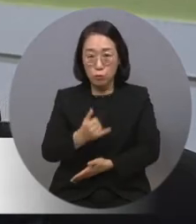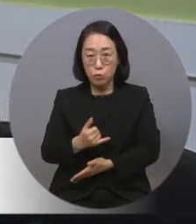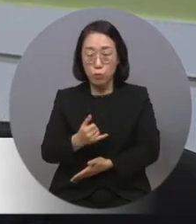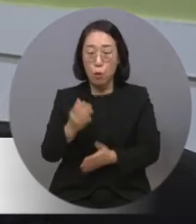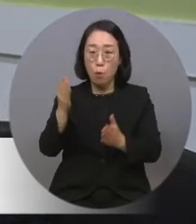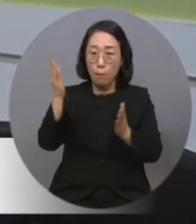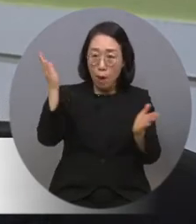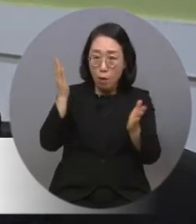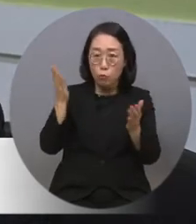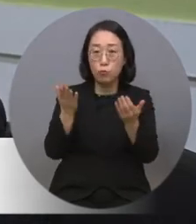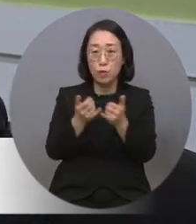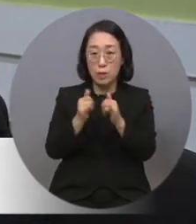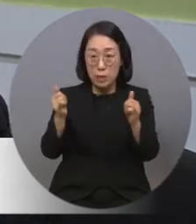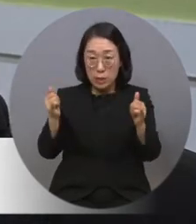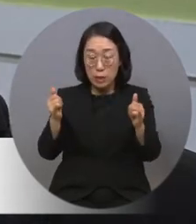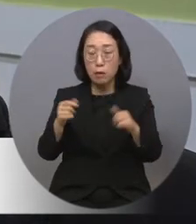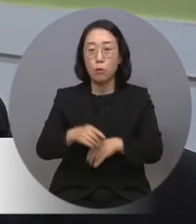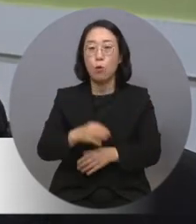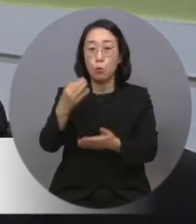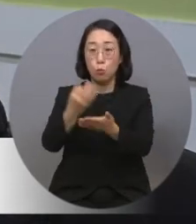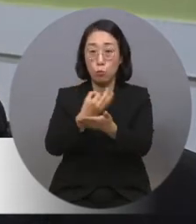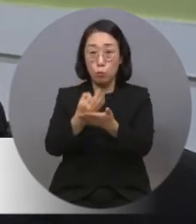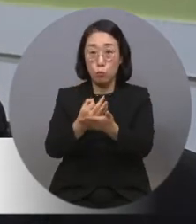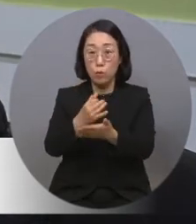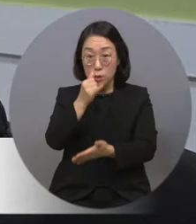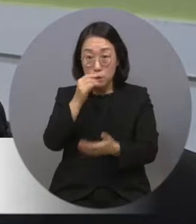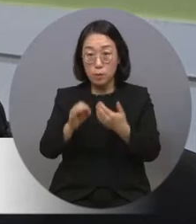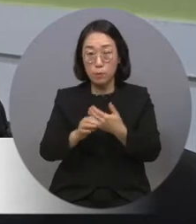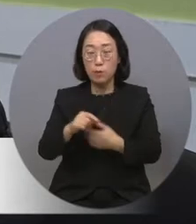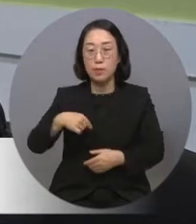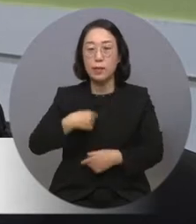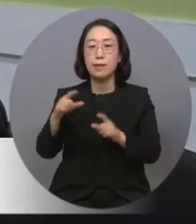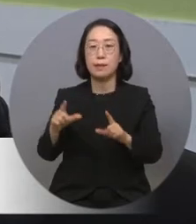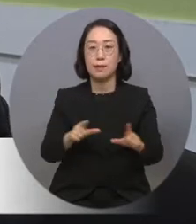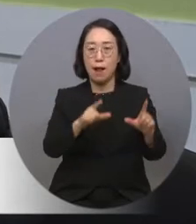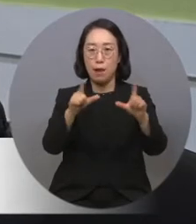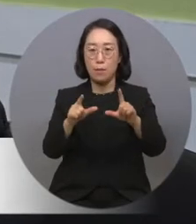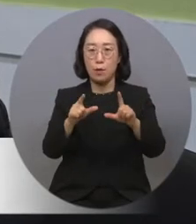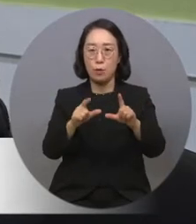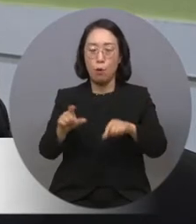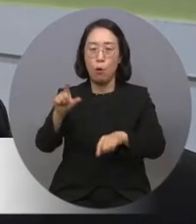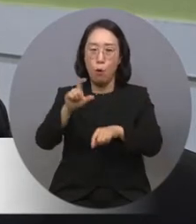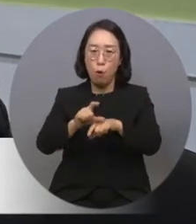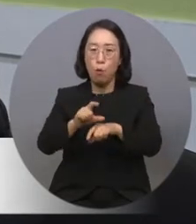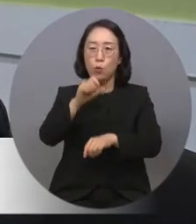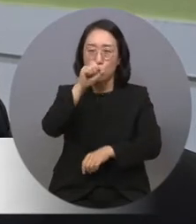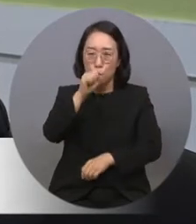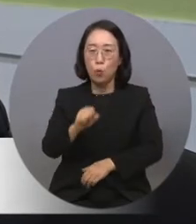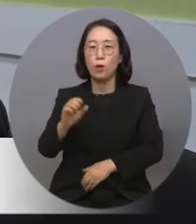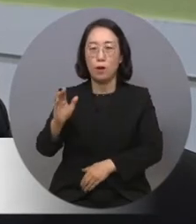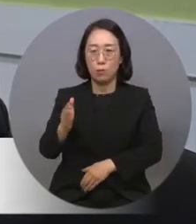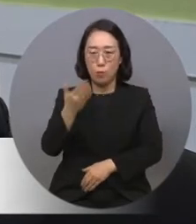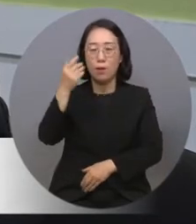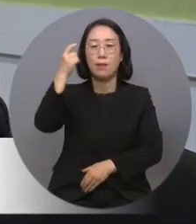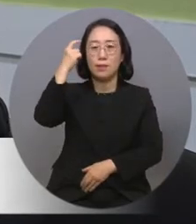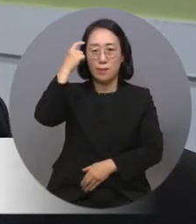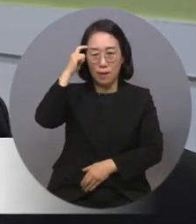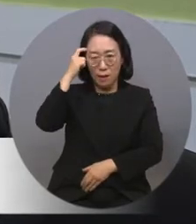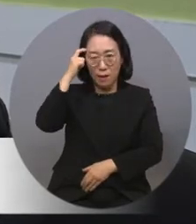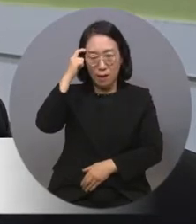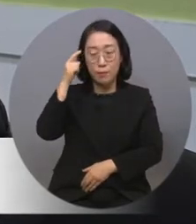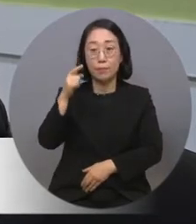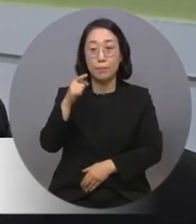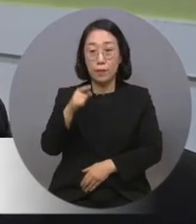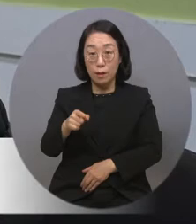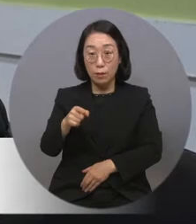수입이 생긴다고 하면 이 친구들이 그나마 자기의 삶들이 좀 더 나아지겠다라는 생각이 좀 들었고 또